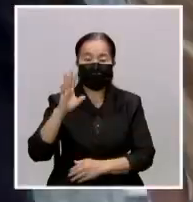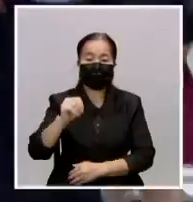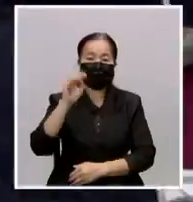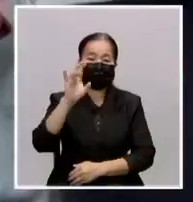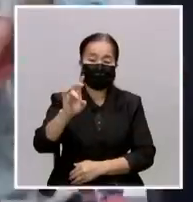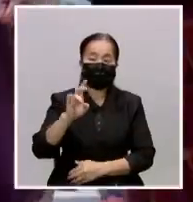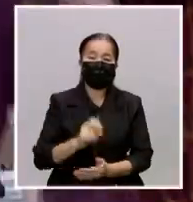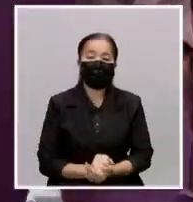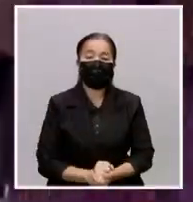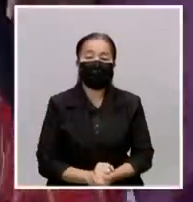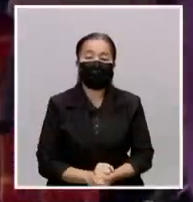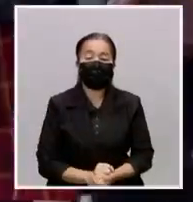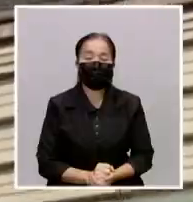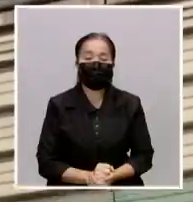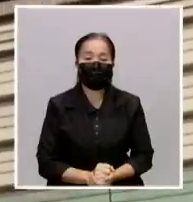คนด้วยกันครับ